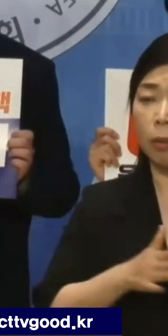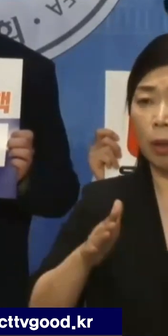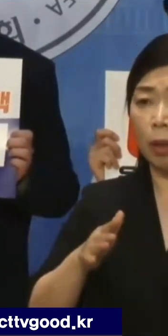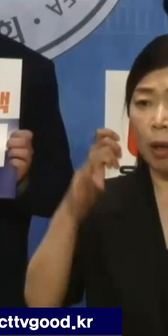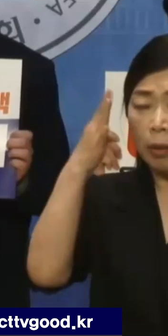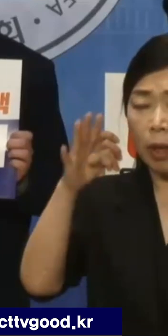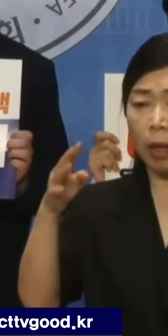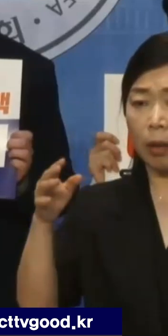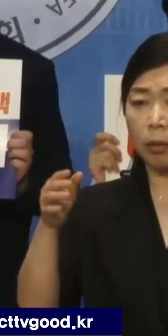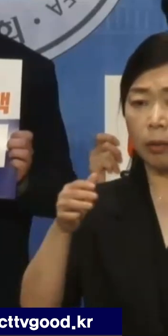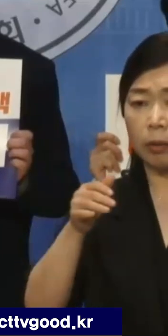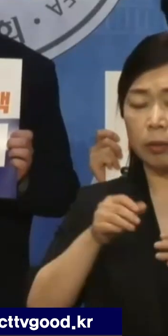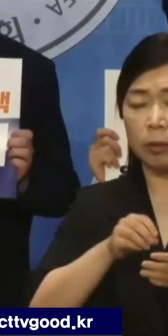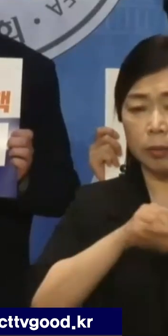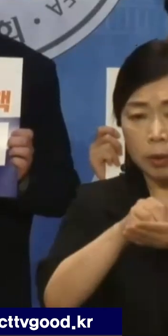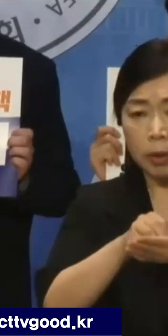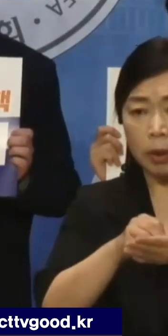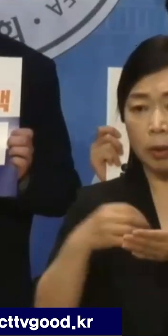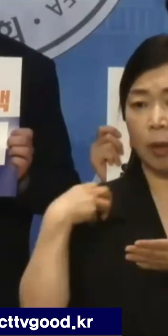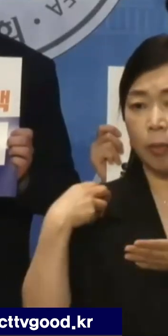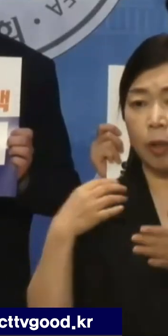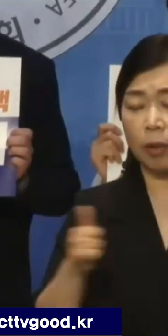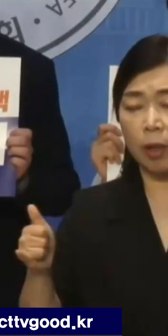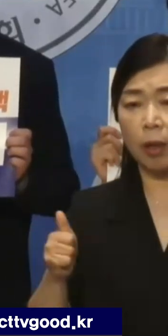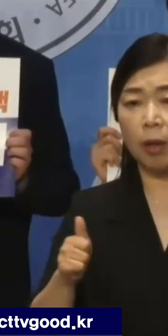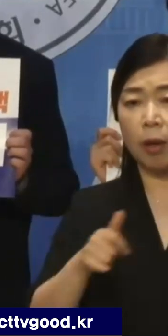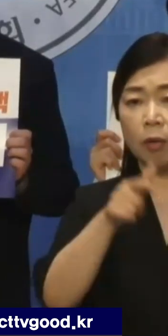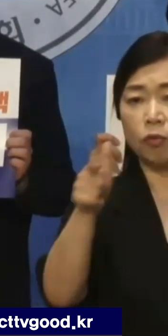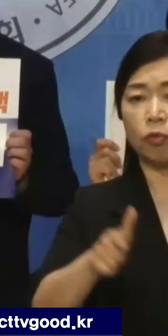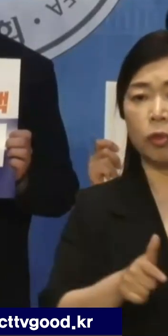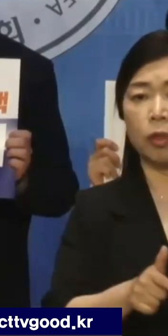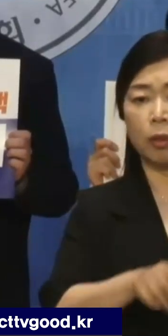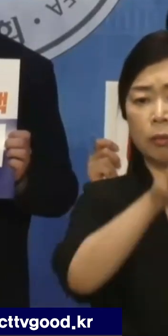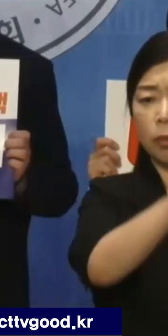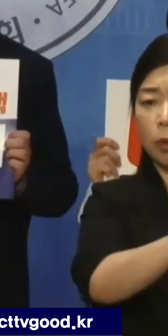입시 담당 네, 국장을 대기 발령 시켰고